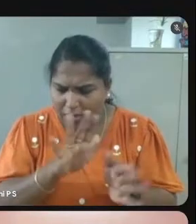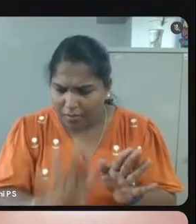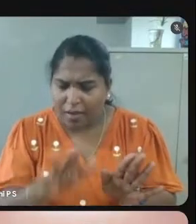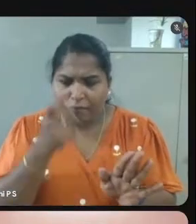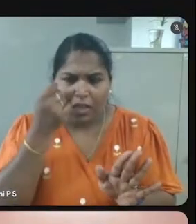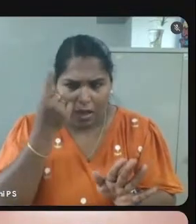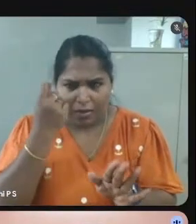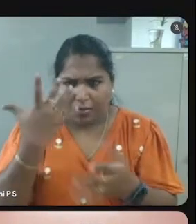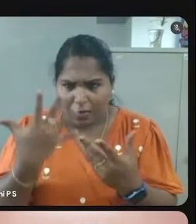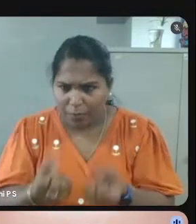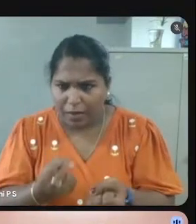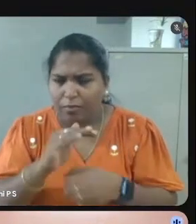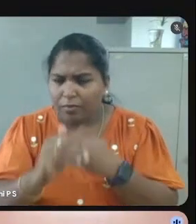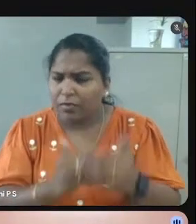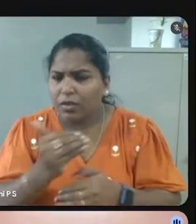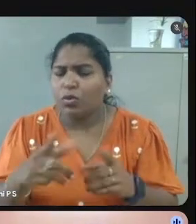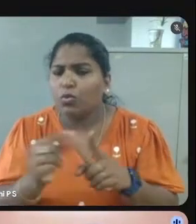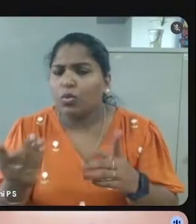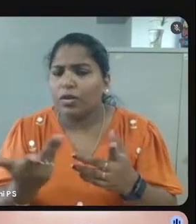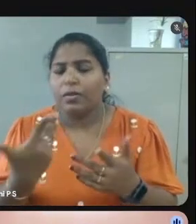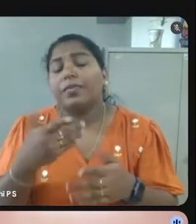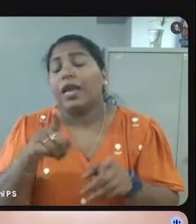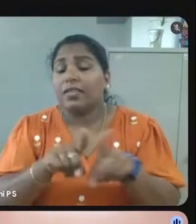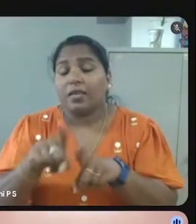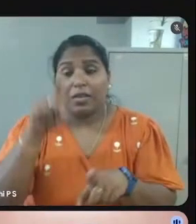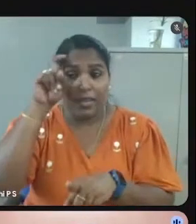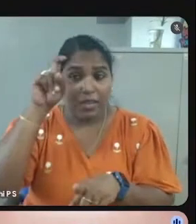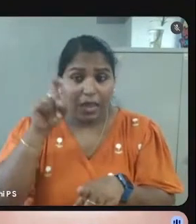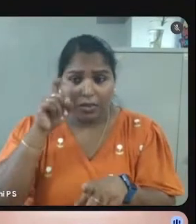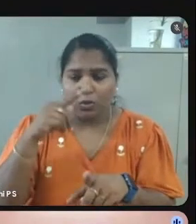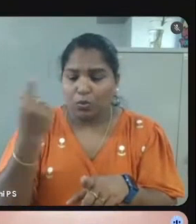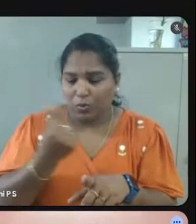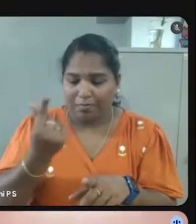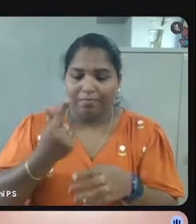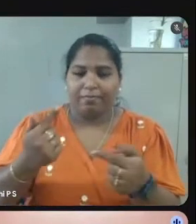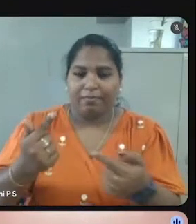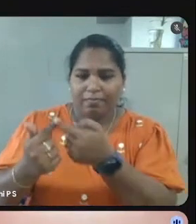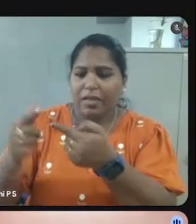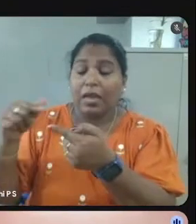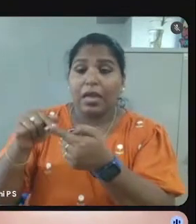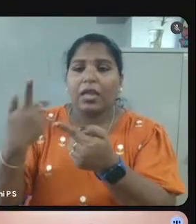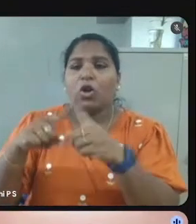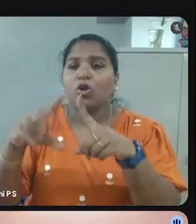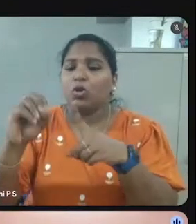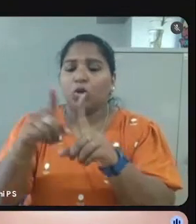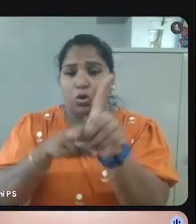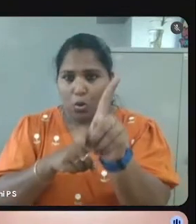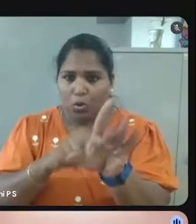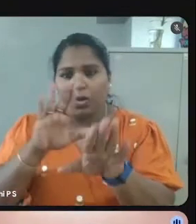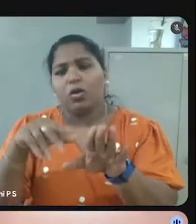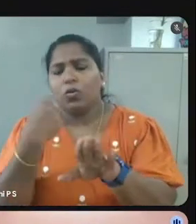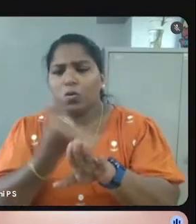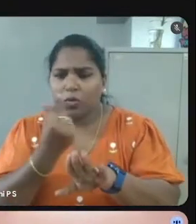ബുദ്ധിമുട്ടുണ്ടാകാൻ സാധ്യതയുണ്ട്. പിന്നെ സെക്ഷുവൽ ടോയ്സ് യൂസ് ചെയ്യുന്നത് ഒരു ഹൈജീനിക് കൂടി നമുക്ക് ഒരു